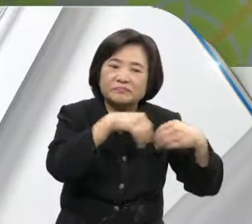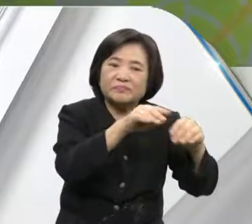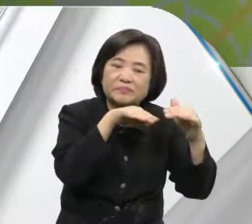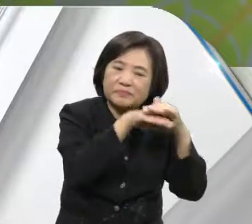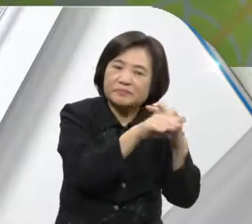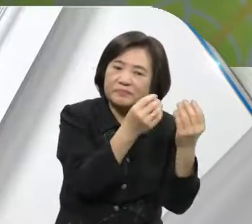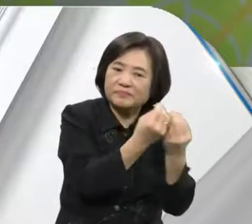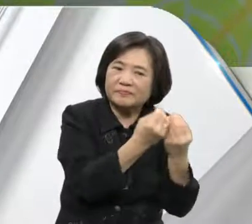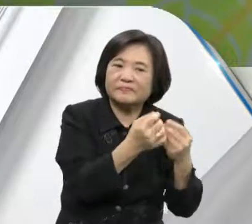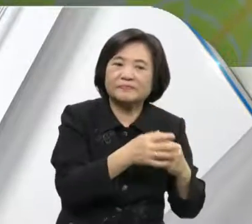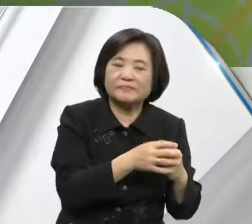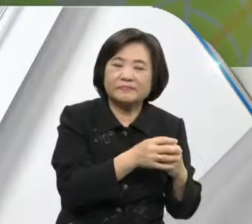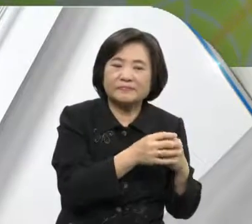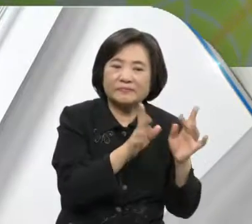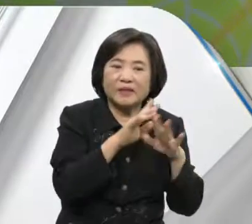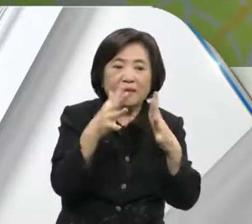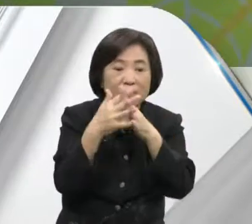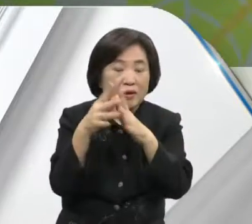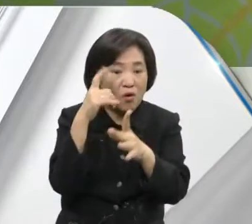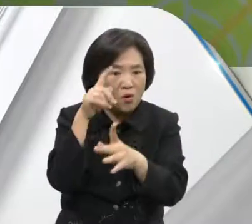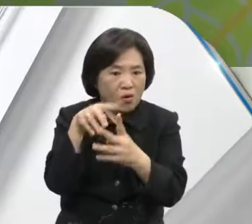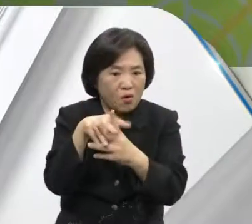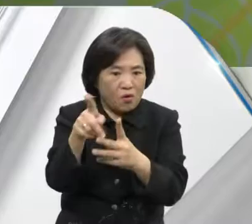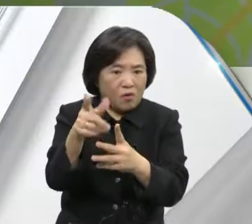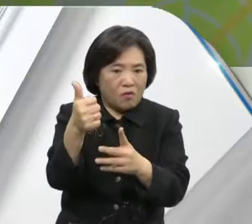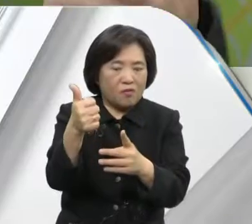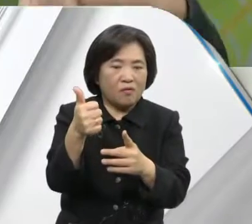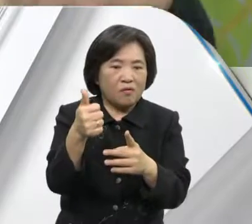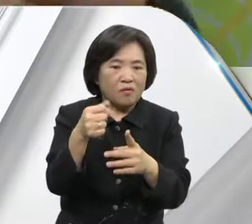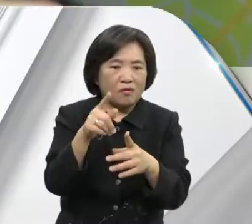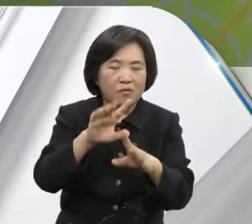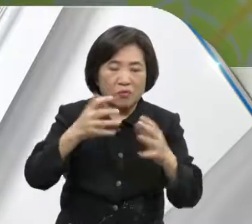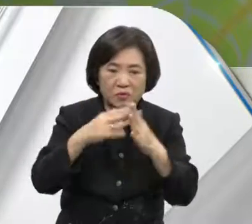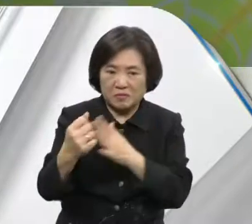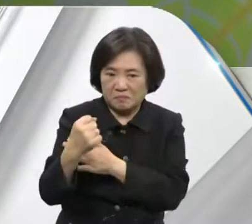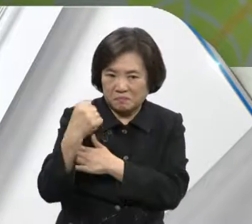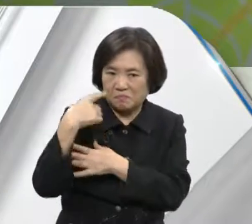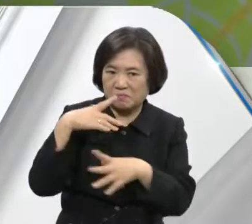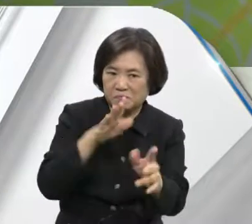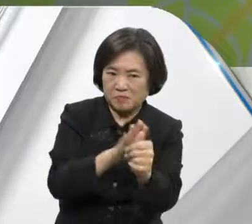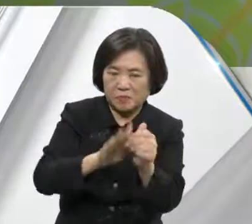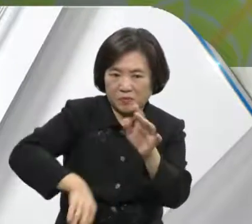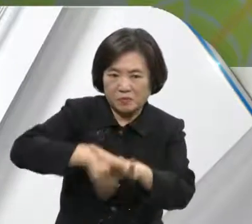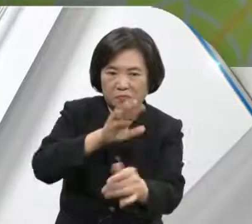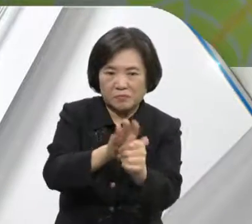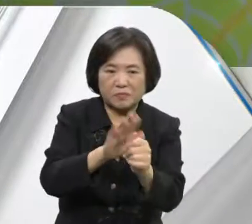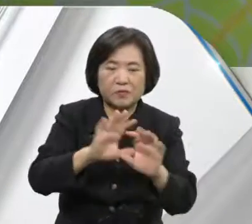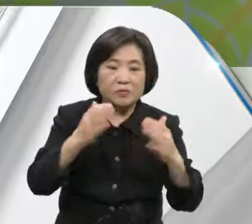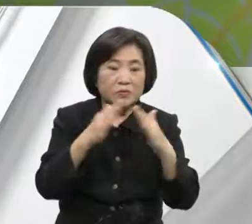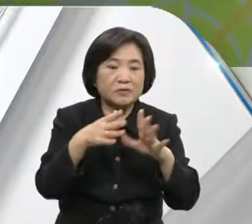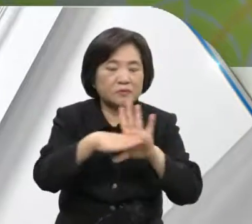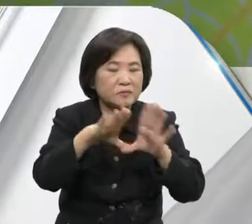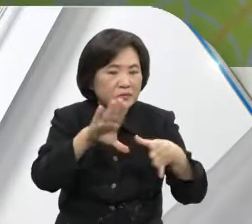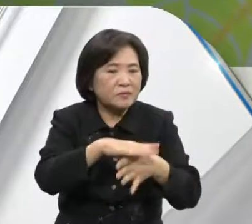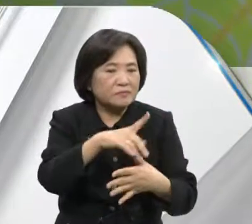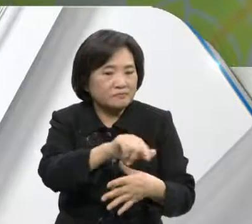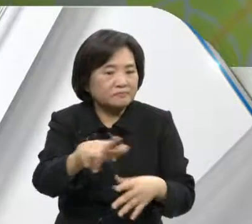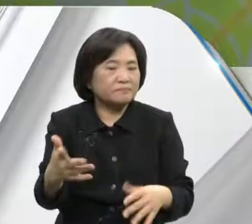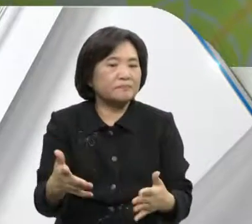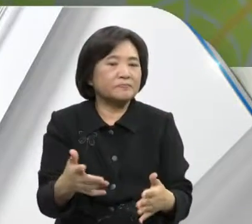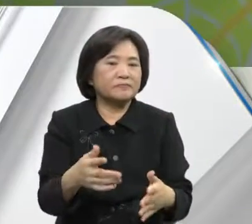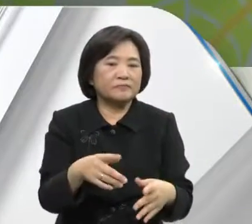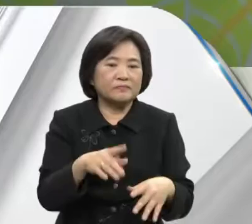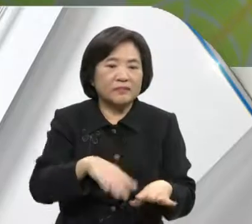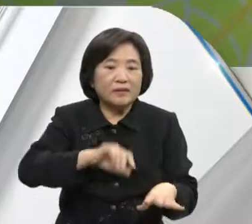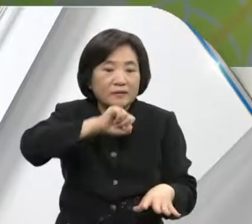会做演奏清河。用国家的力量全力去保存这些国家的文